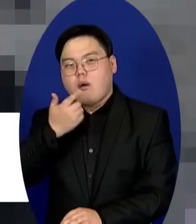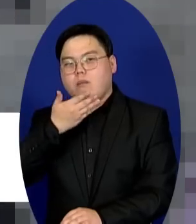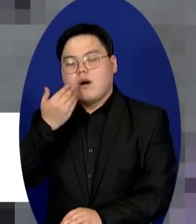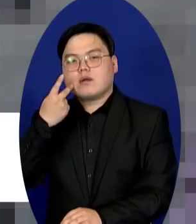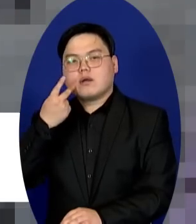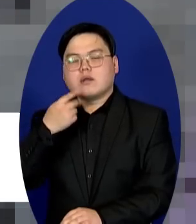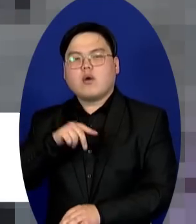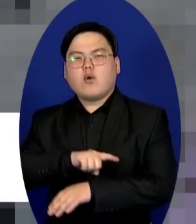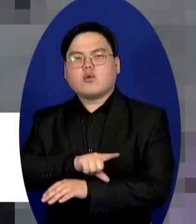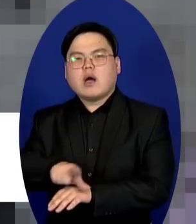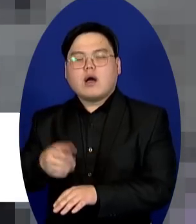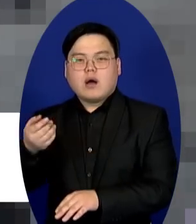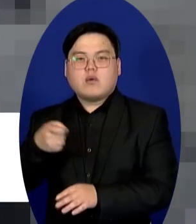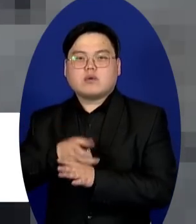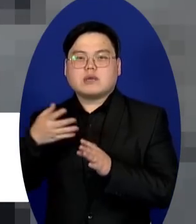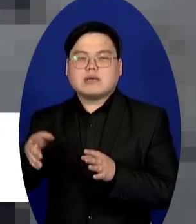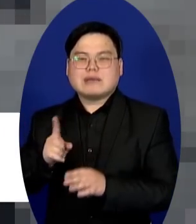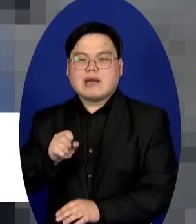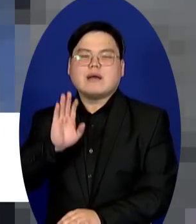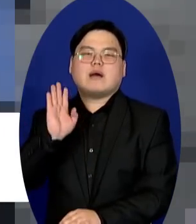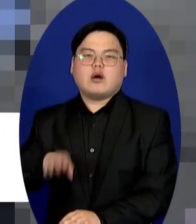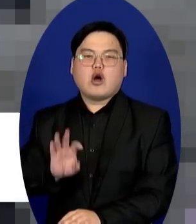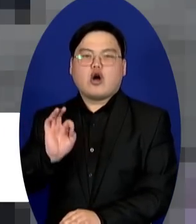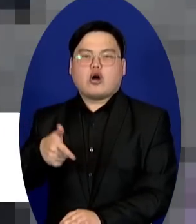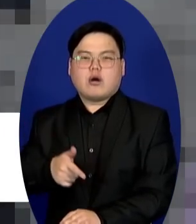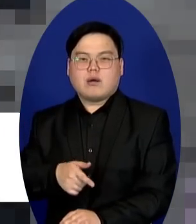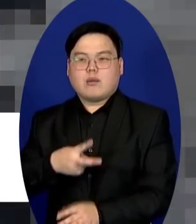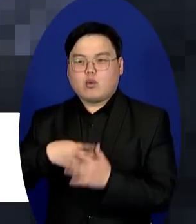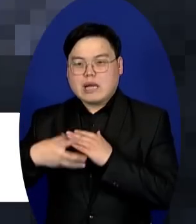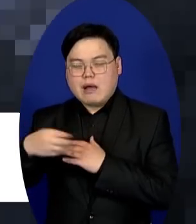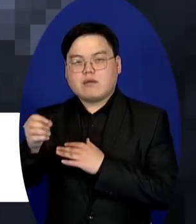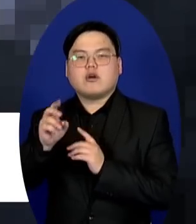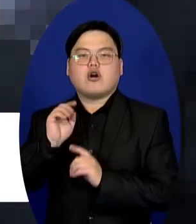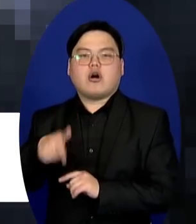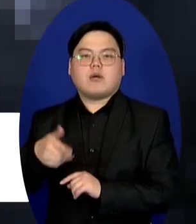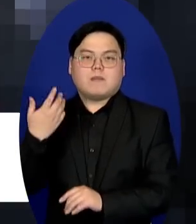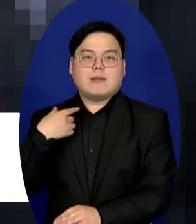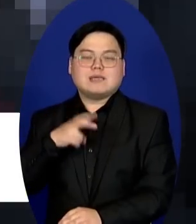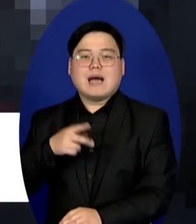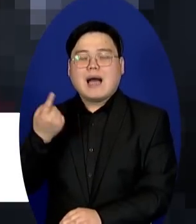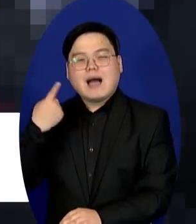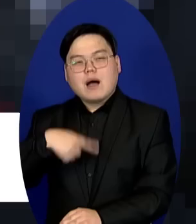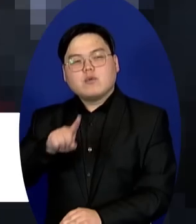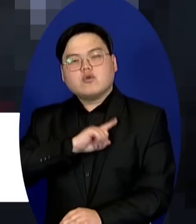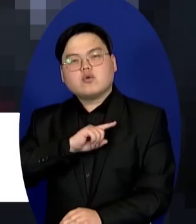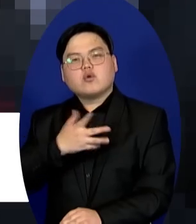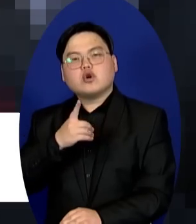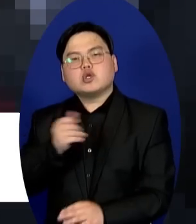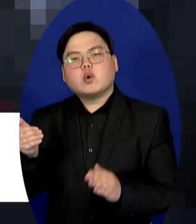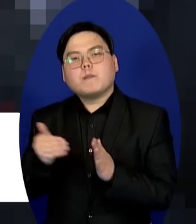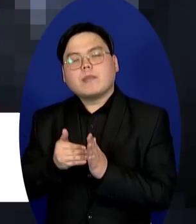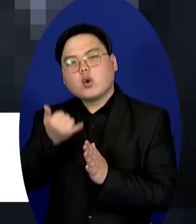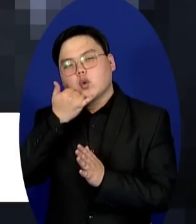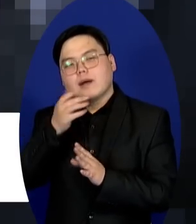Нилийн хугацаа өнгөрсөн байсан болохоор за одоо ингээл нэгэнт ингээ хайцсан чинь ингээд орчихчихсэн. Хамгийн ихний алдчихсан нь 100 эдэм мянгай л уцсан